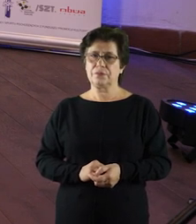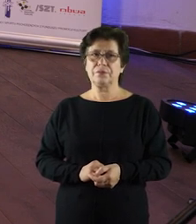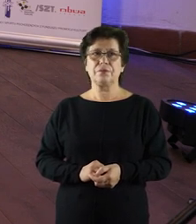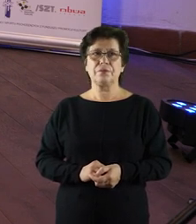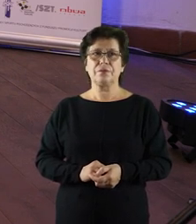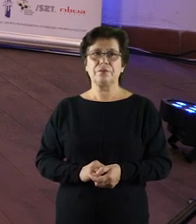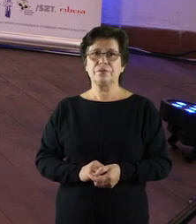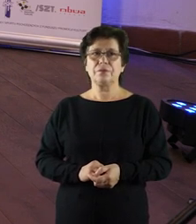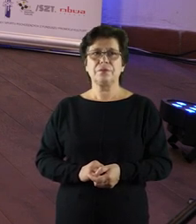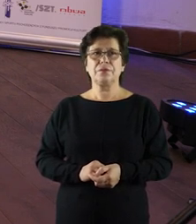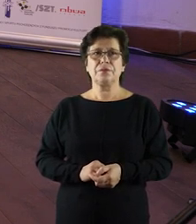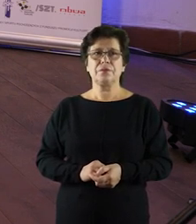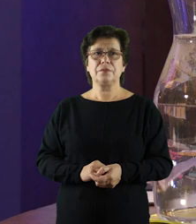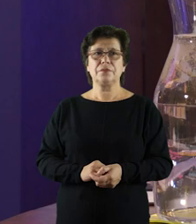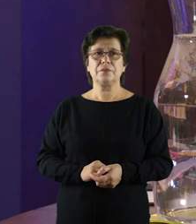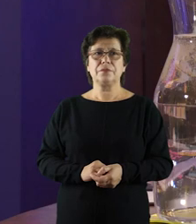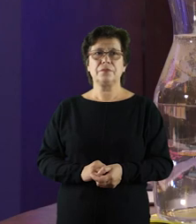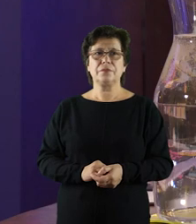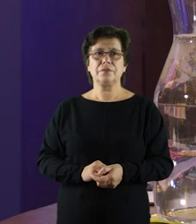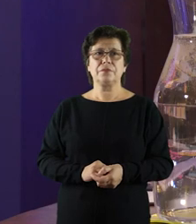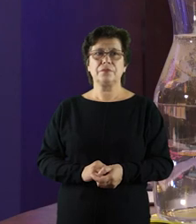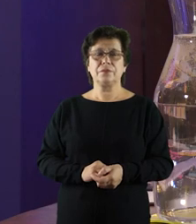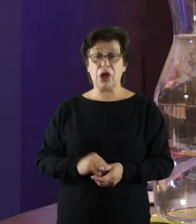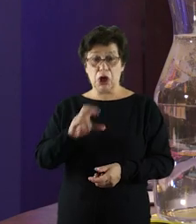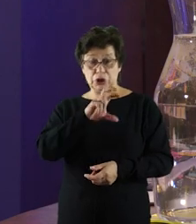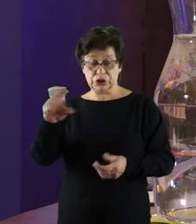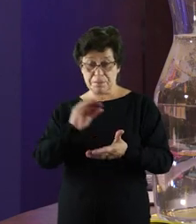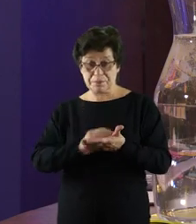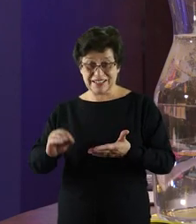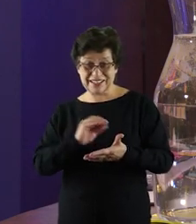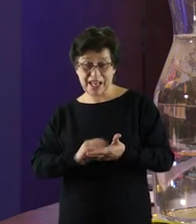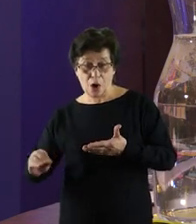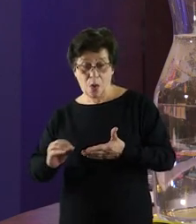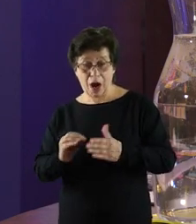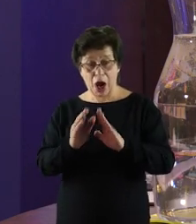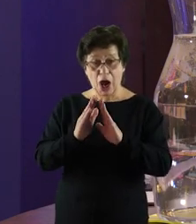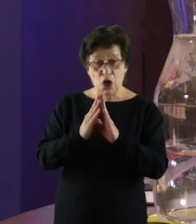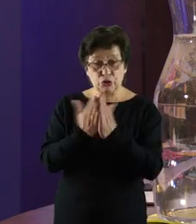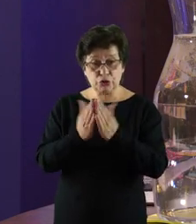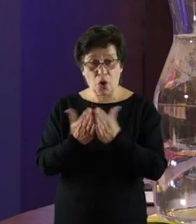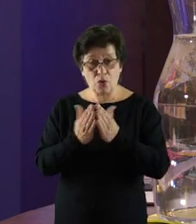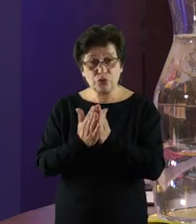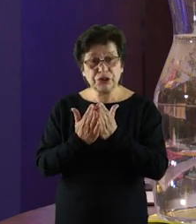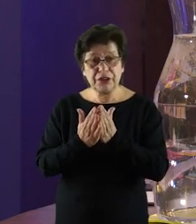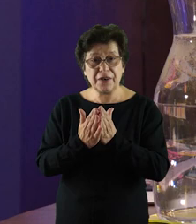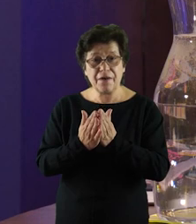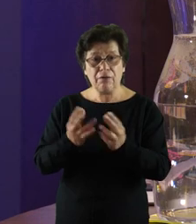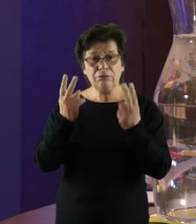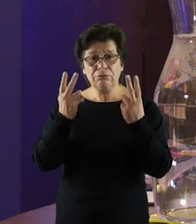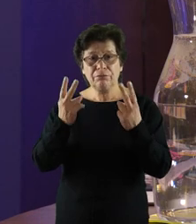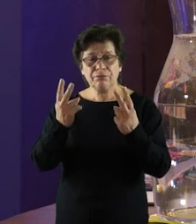bardzo. Czy napisała pani lektury, a jak tak, to jakie? Tak, napisałam dwie książki, ale nie pisałam